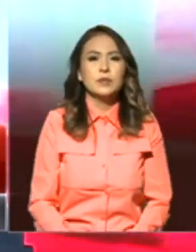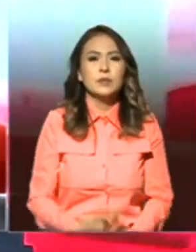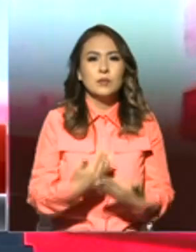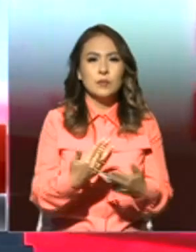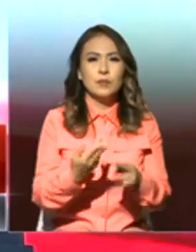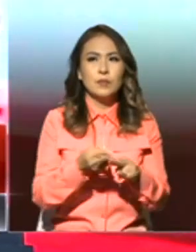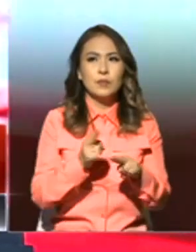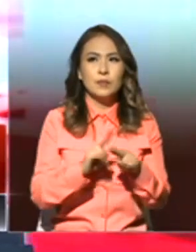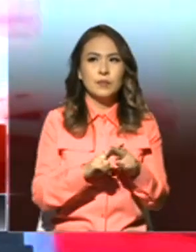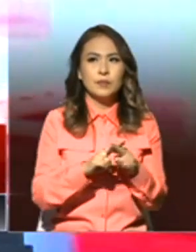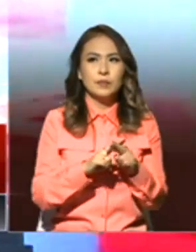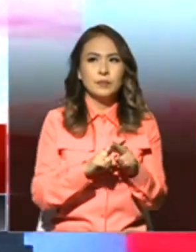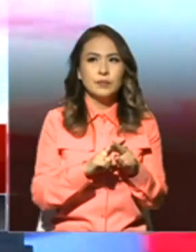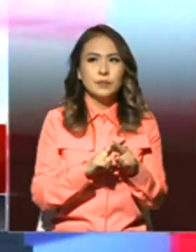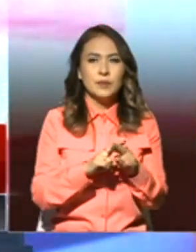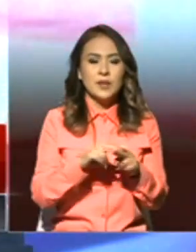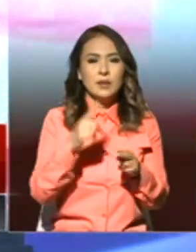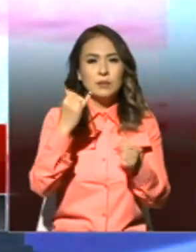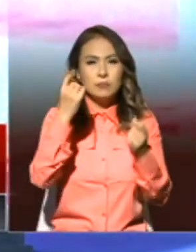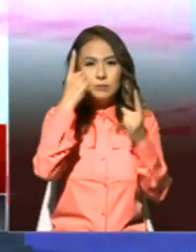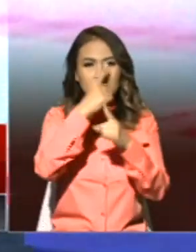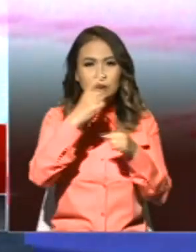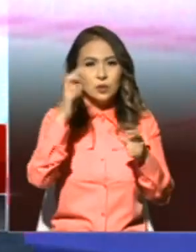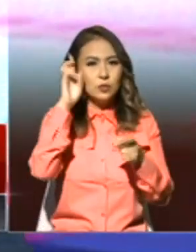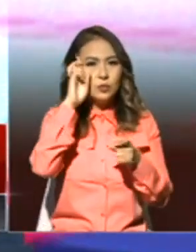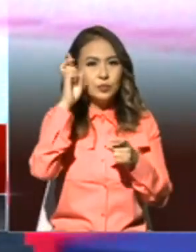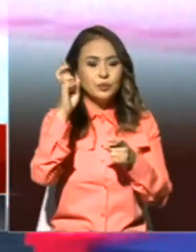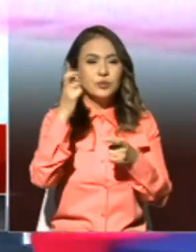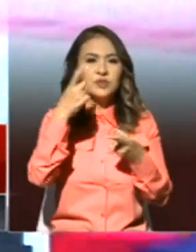енді бір сигналда үкімет